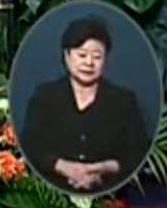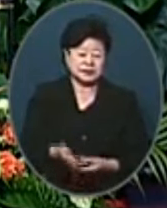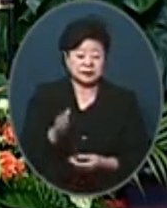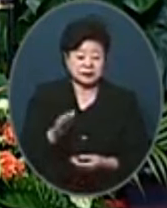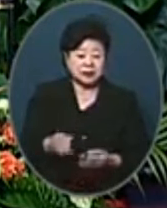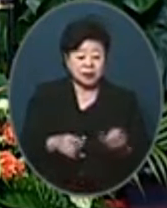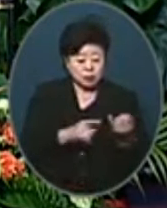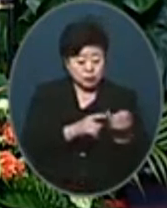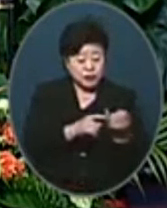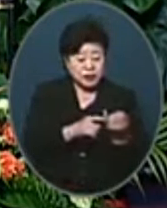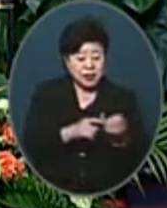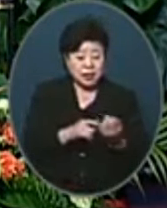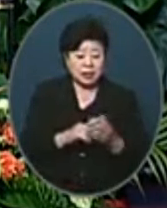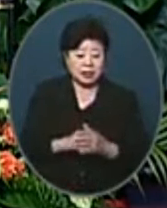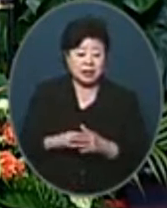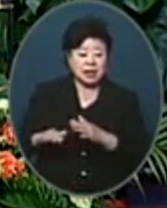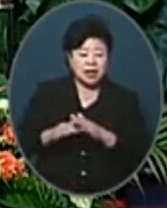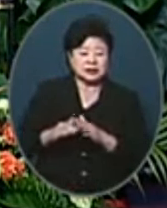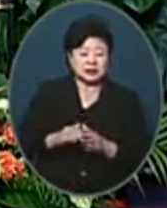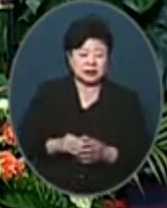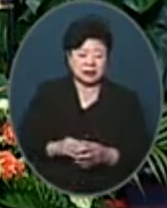그래서 부인과 가정에 무관심했던